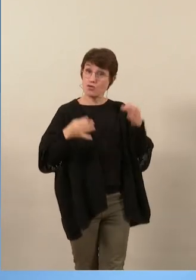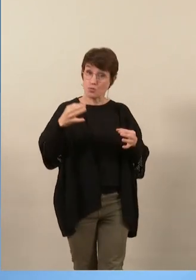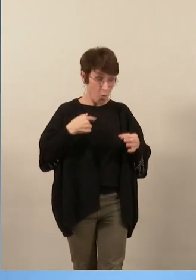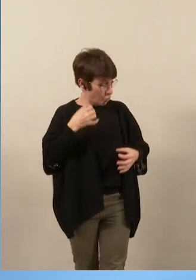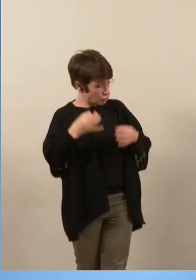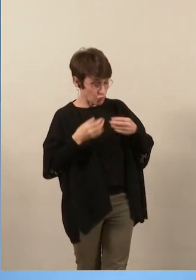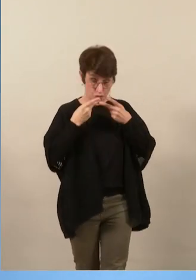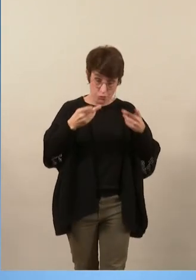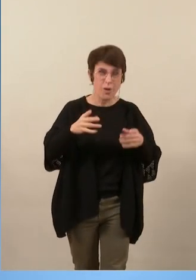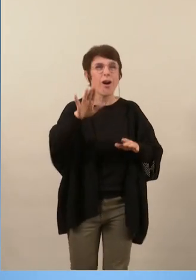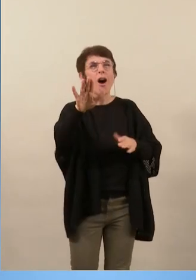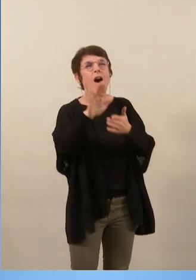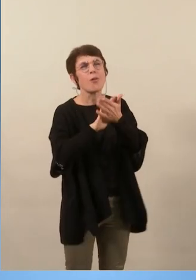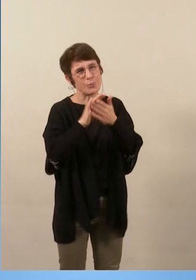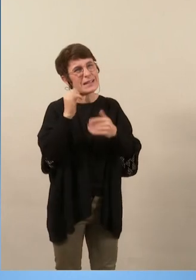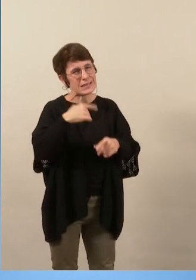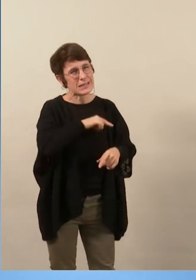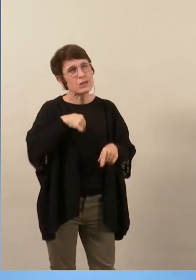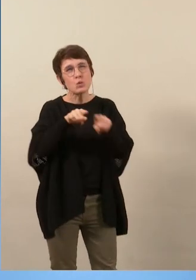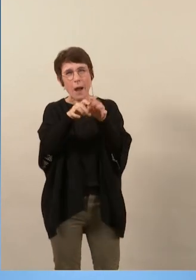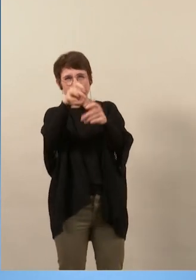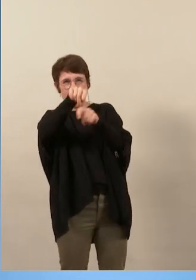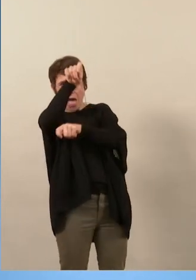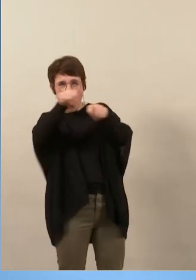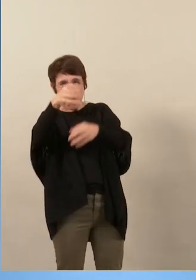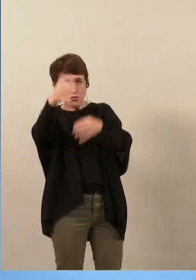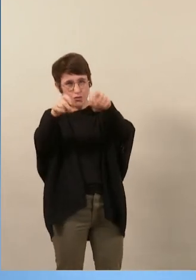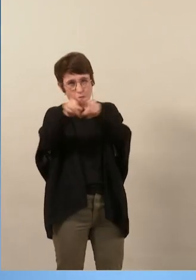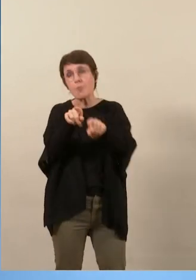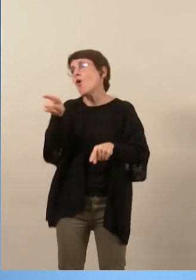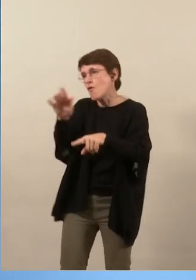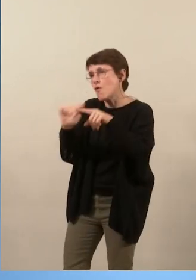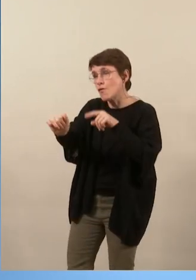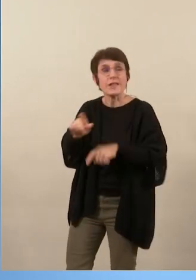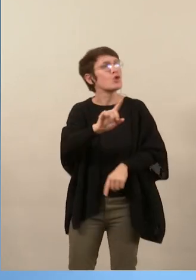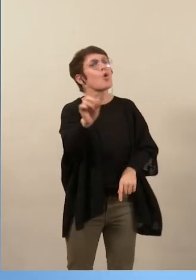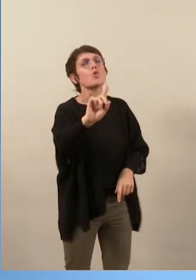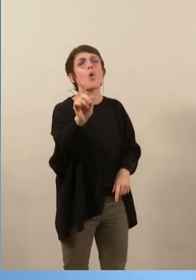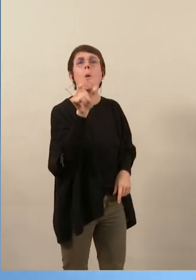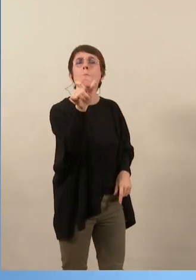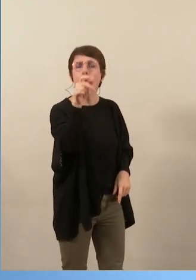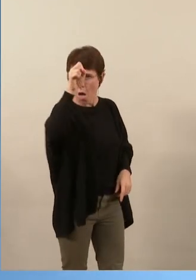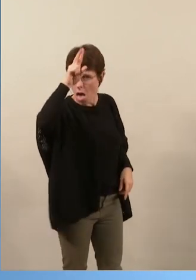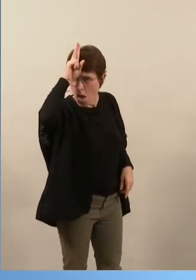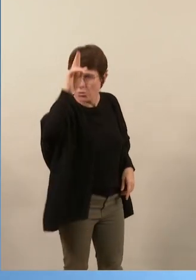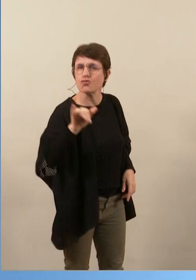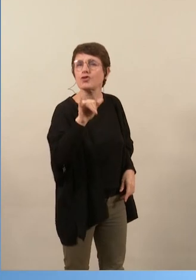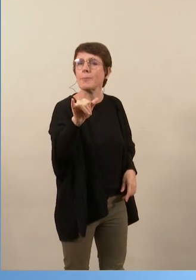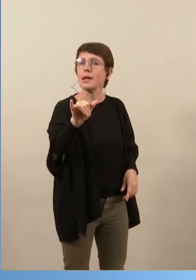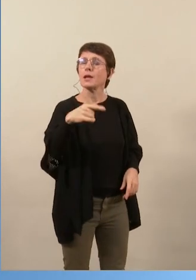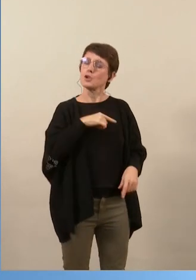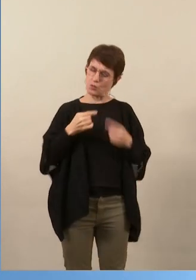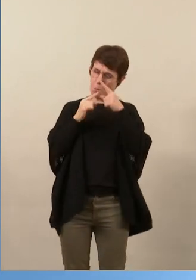nous si si on jugeit sans arrêt vos interventions stupides fa non non jamais on utilise ce mot on est en désaccord avec ce que vous